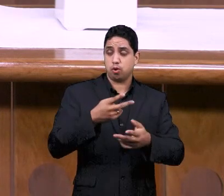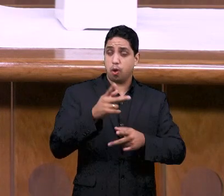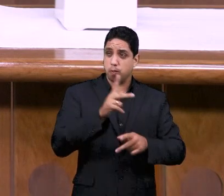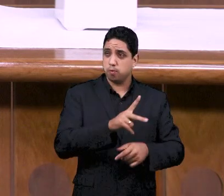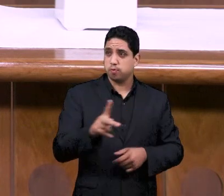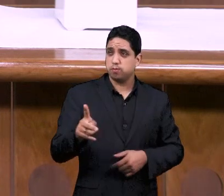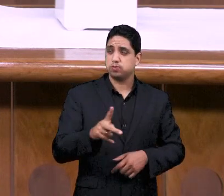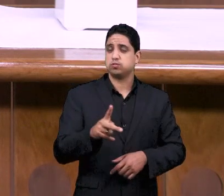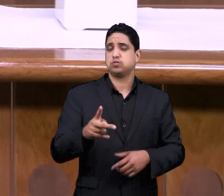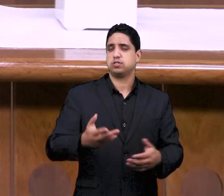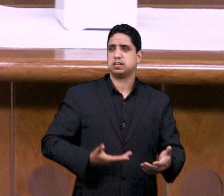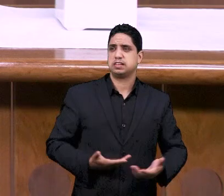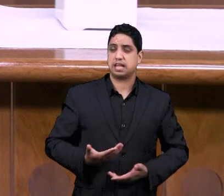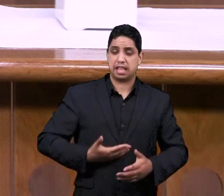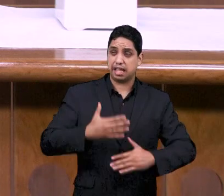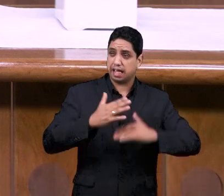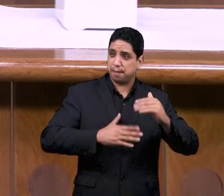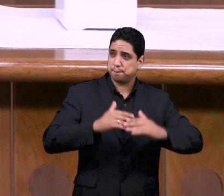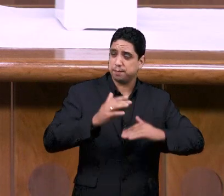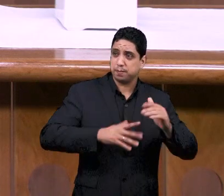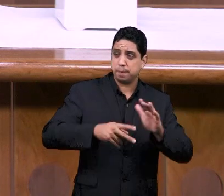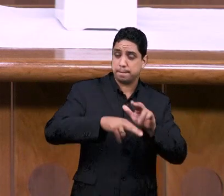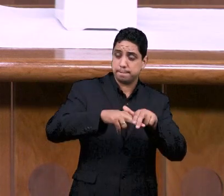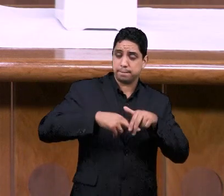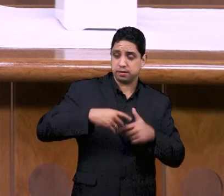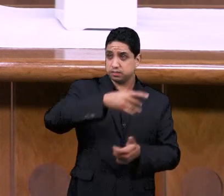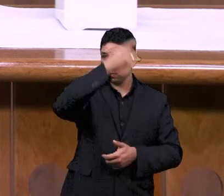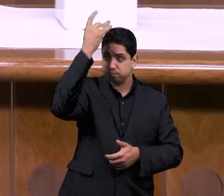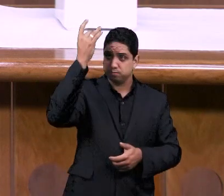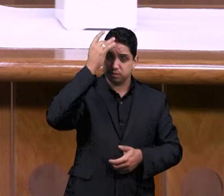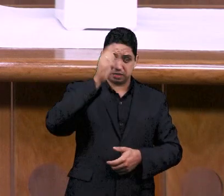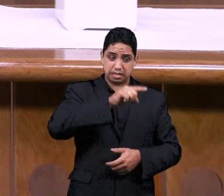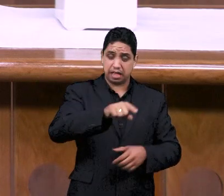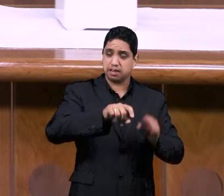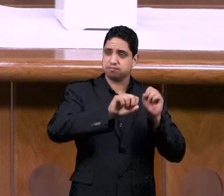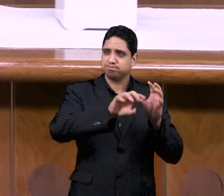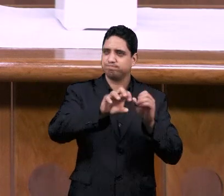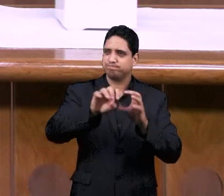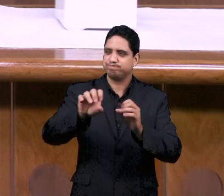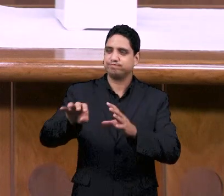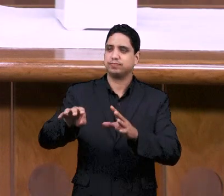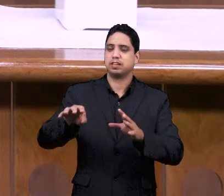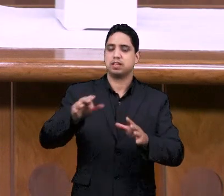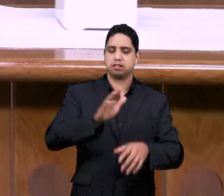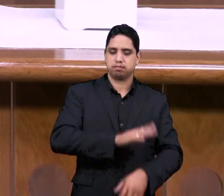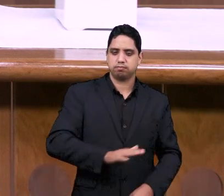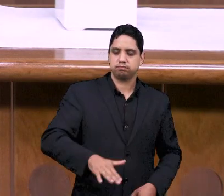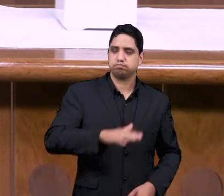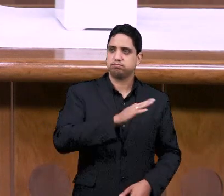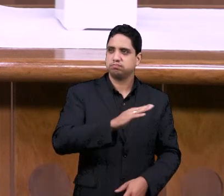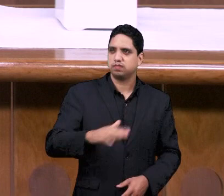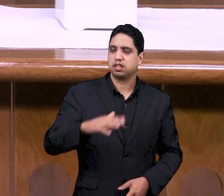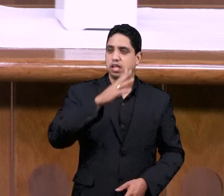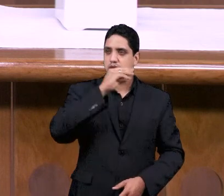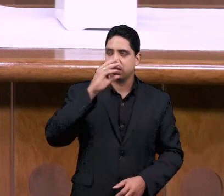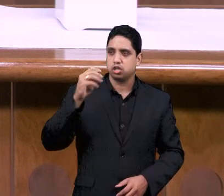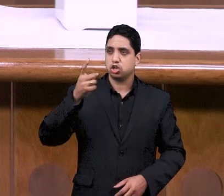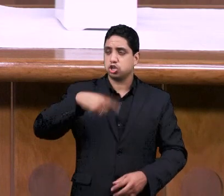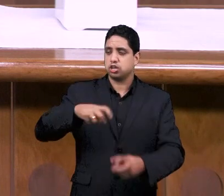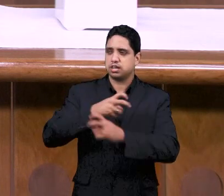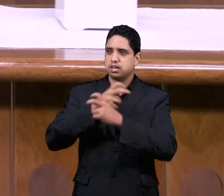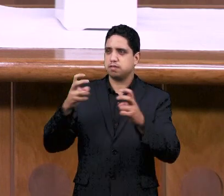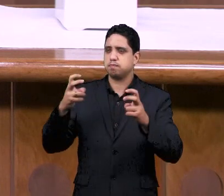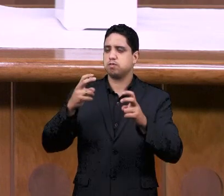la capacitation de ton Saint-Esprit pour transmettre ton enseignement pour les enfants intermédiaires et adolescents. Nous prions